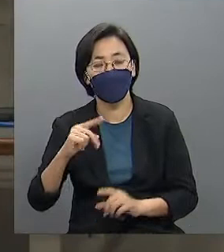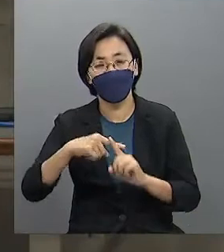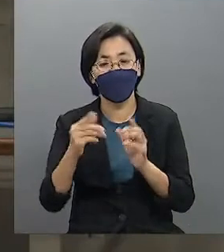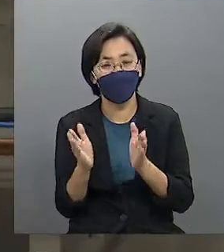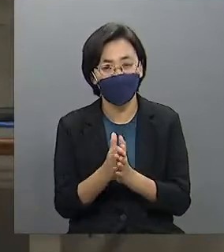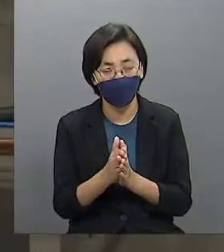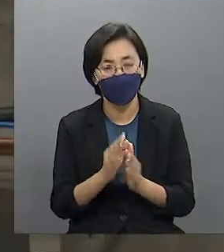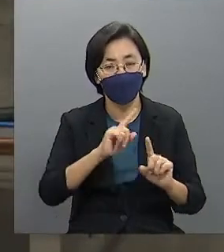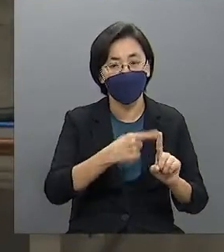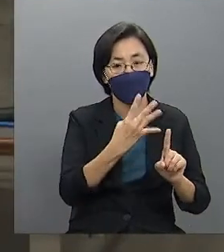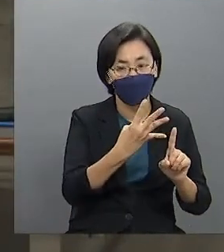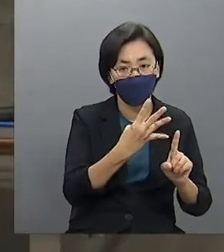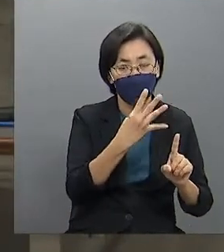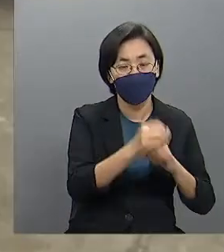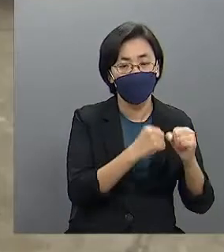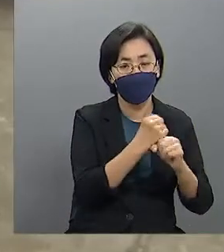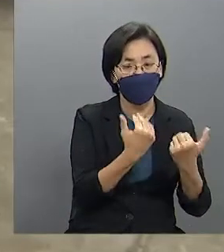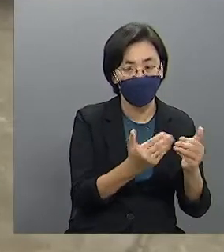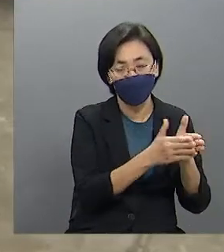ษายนที่ผ่านมาจนถึงปัจจุบัน